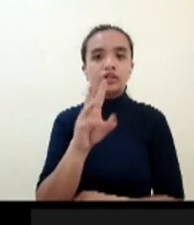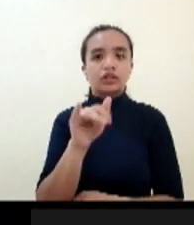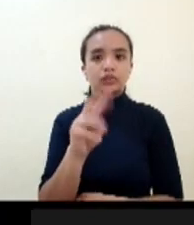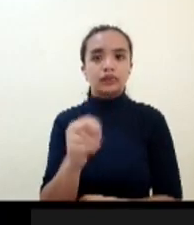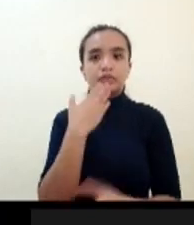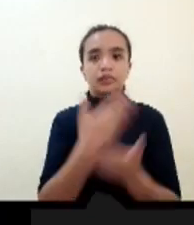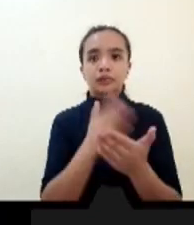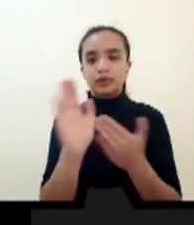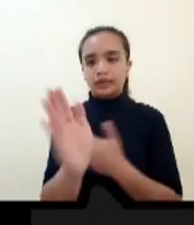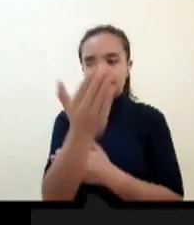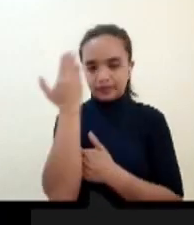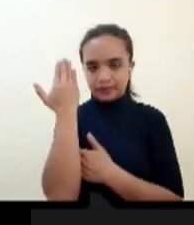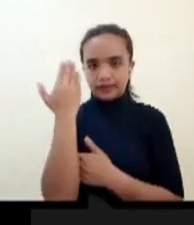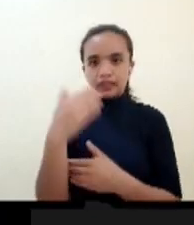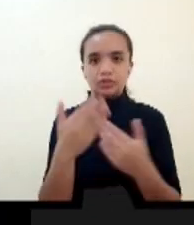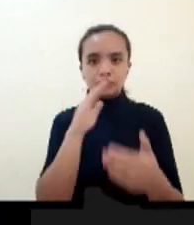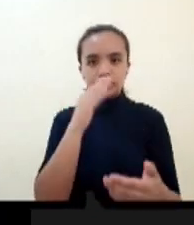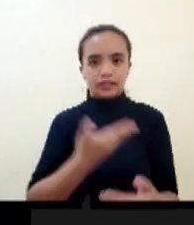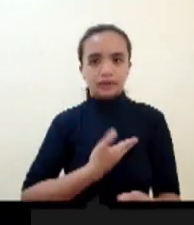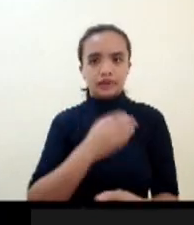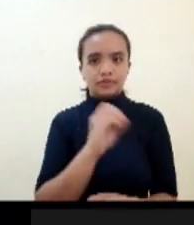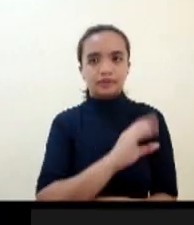Rise and Shine Pilipinas.